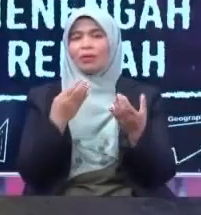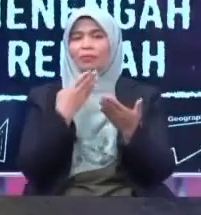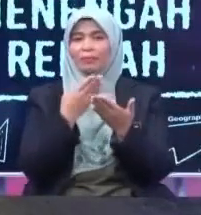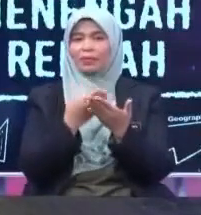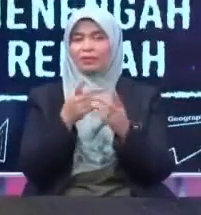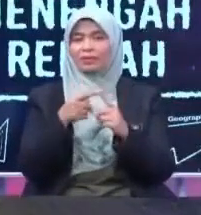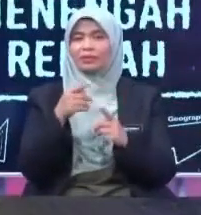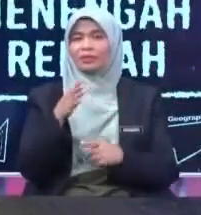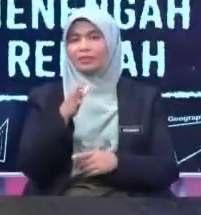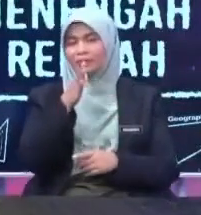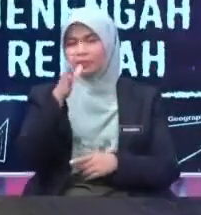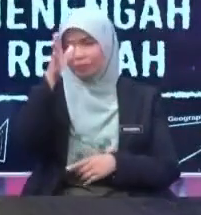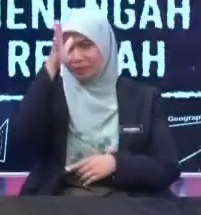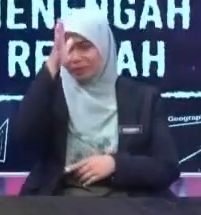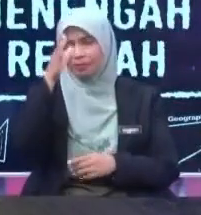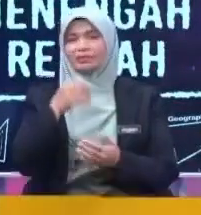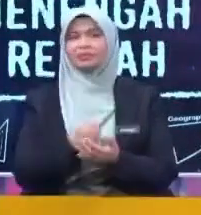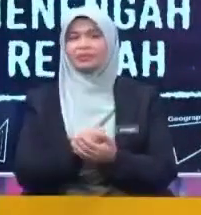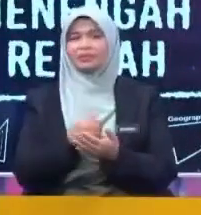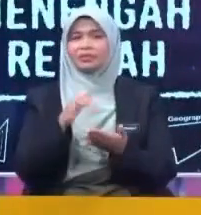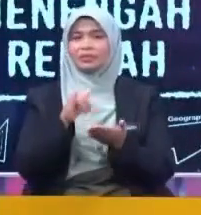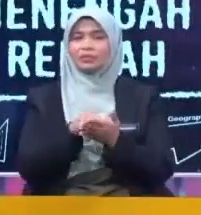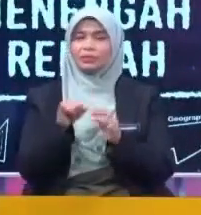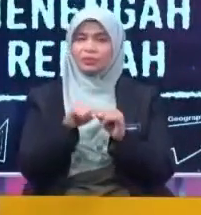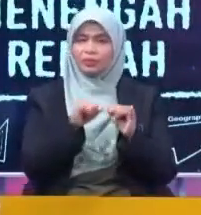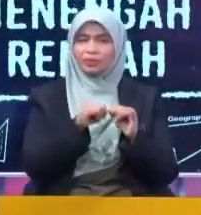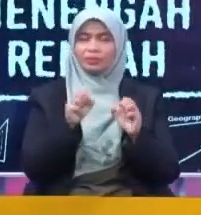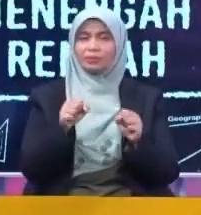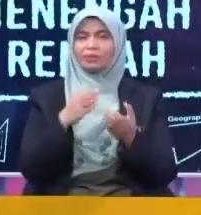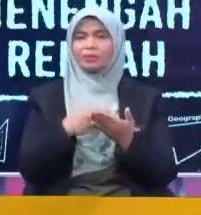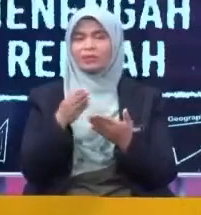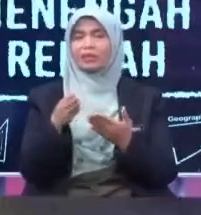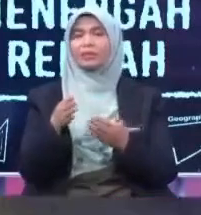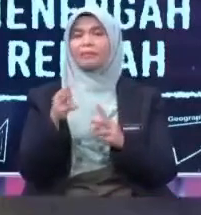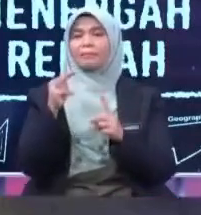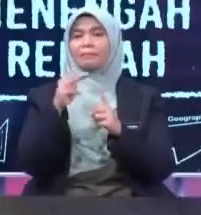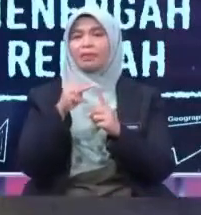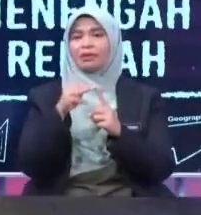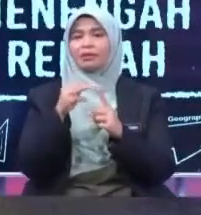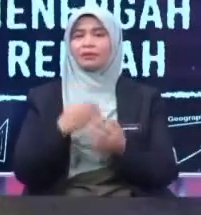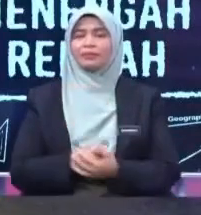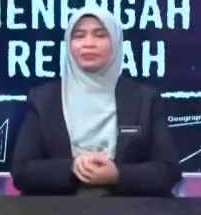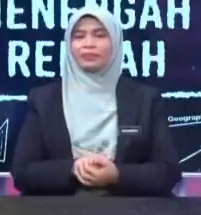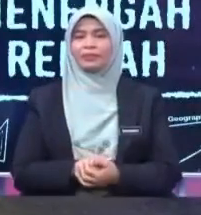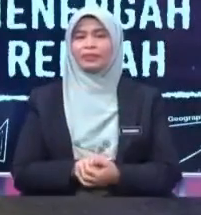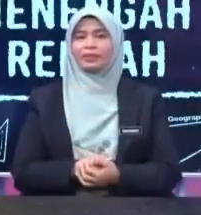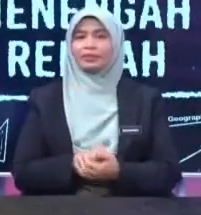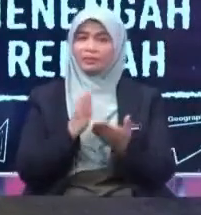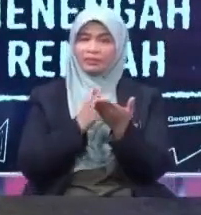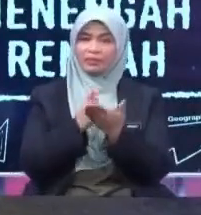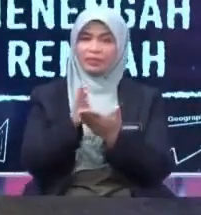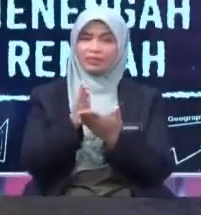itu pun adalah perkara yang kebaikan juga. Jadi, boleh bagi markah juga Aiman. Tahniah okay. Saiful. Baik. Seterusnya?